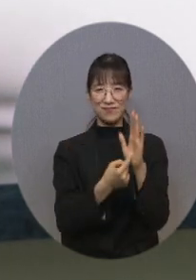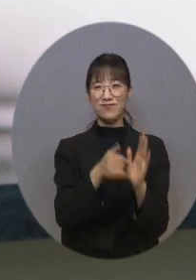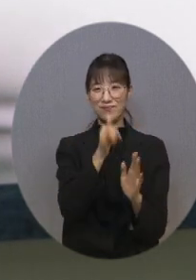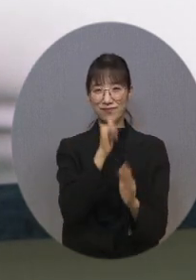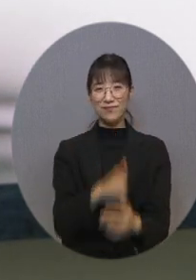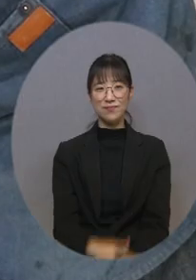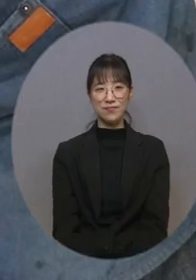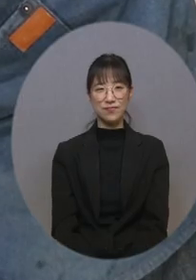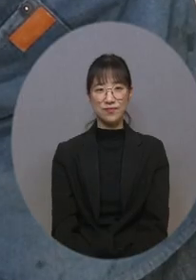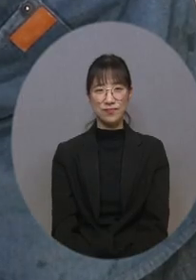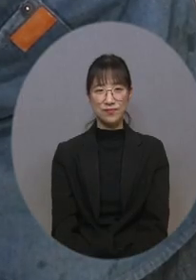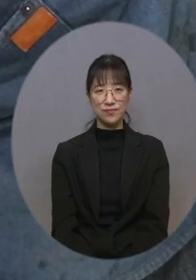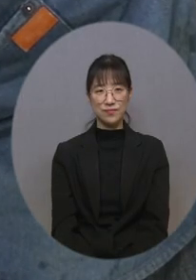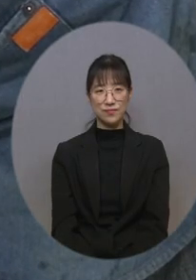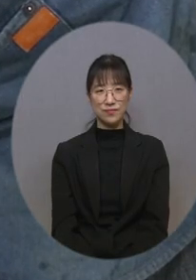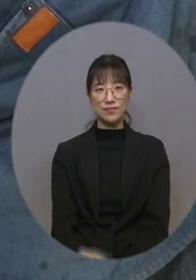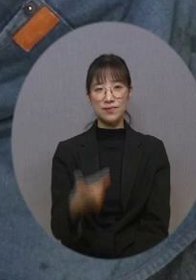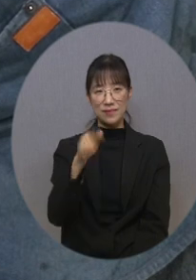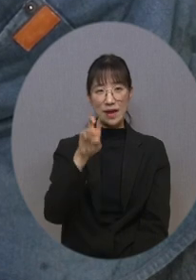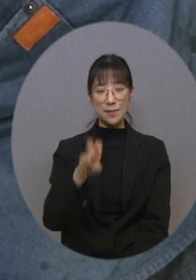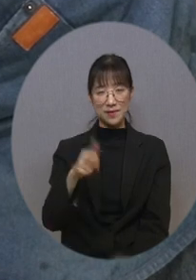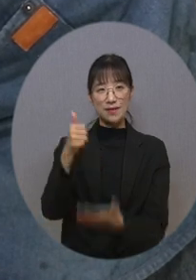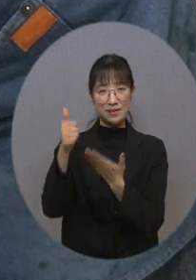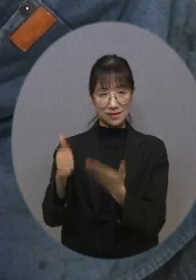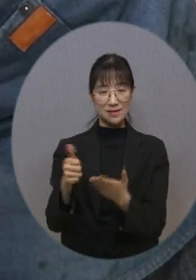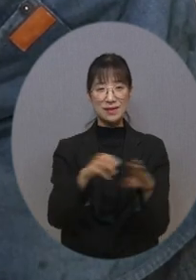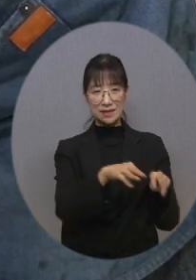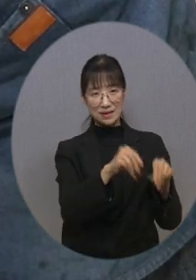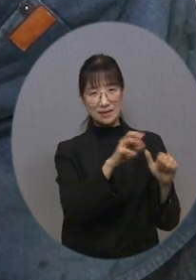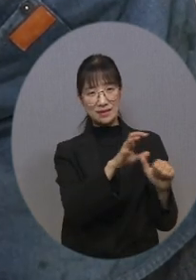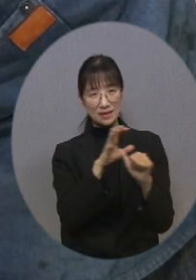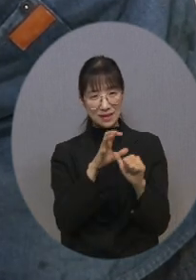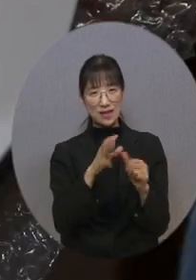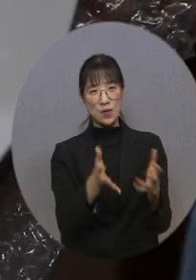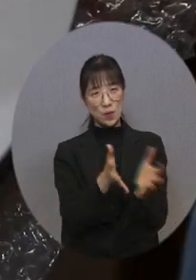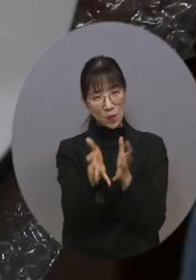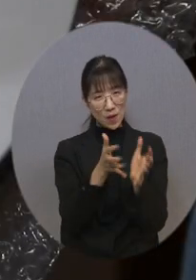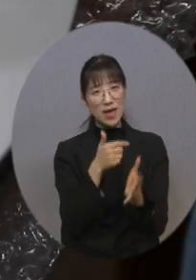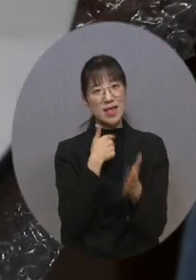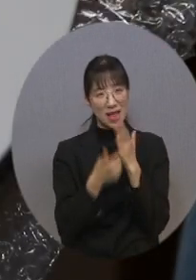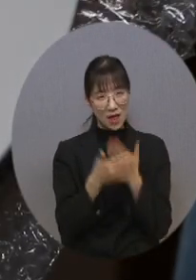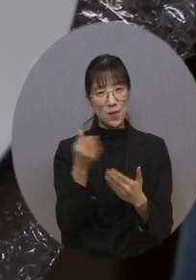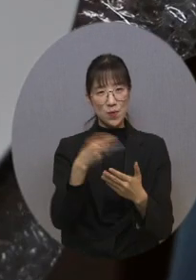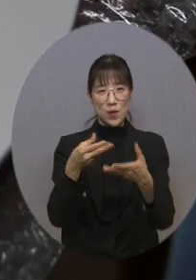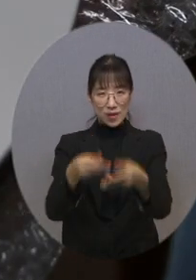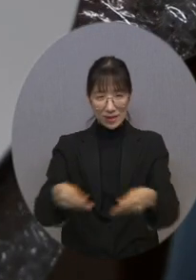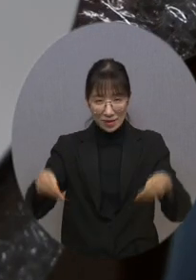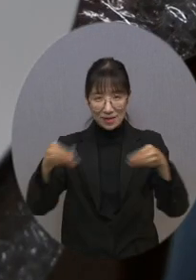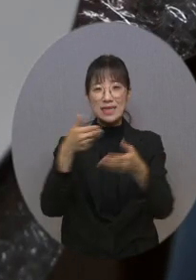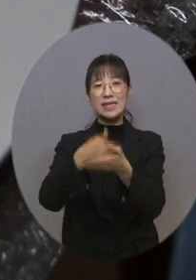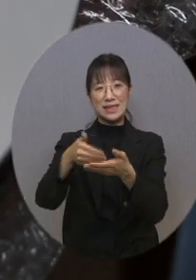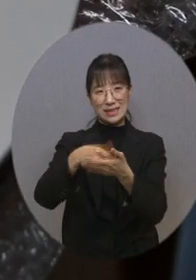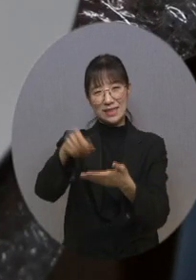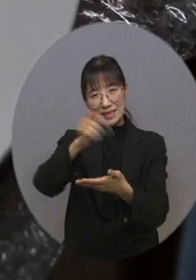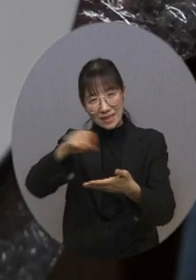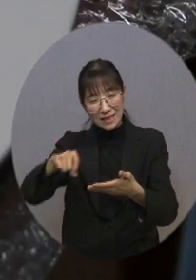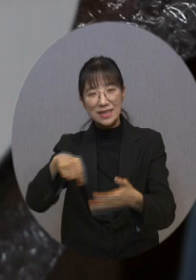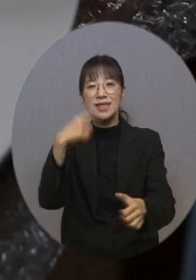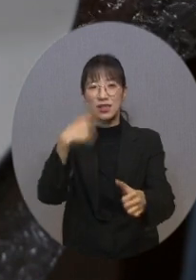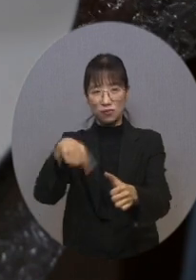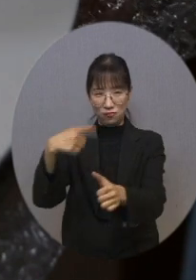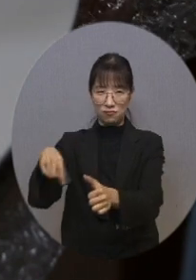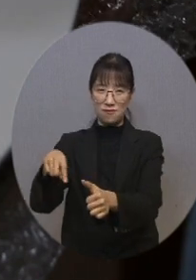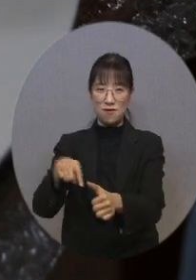돋보입니다. 남기선 작가는 흙을 이용한 도예 체험과 그릇에 그림을 그려넣는 수업을 통해